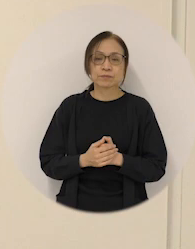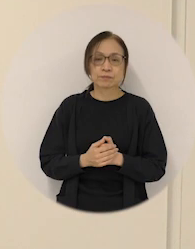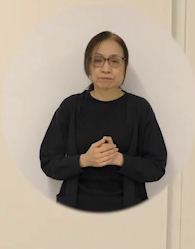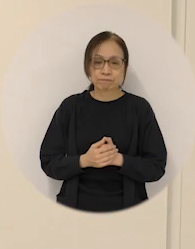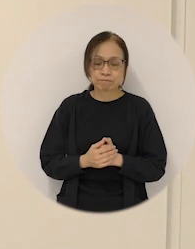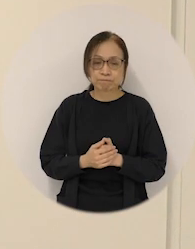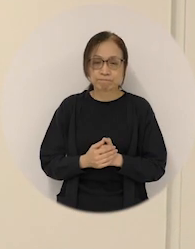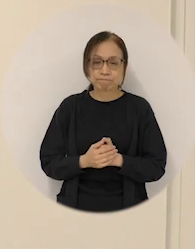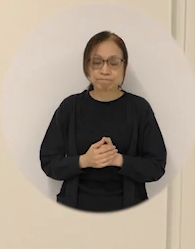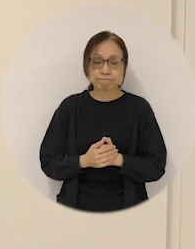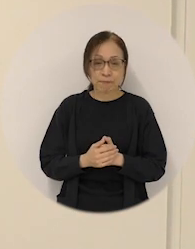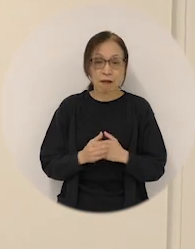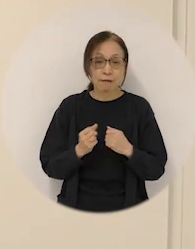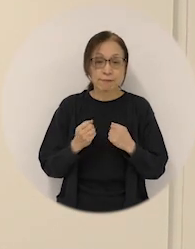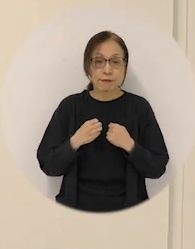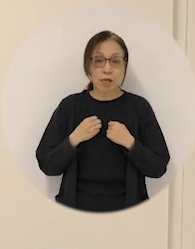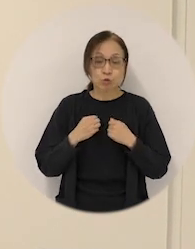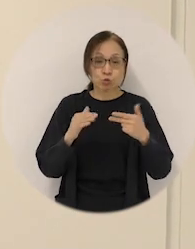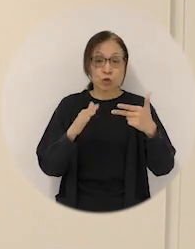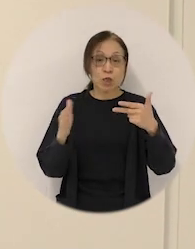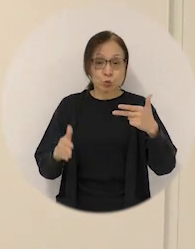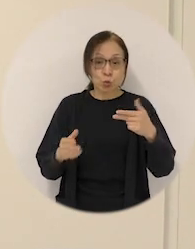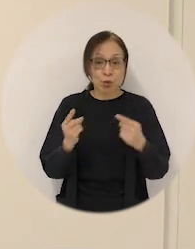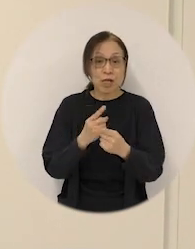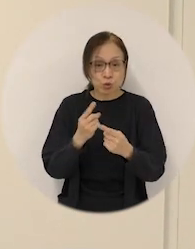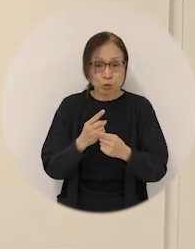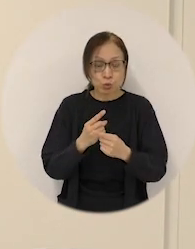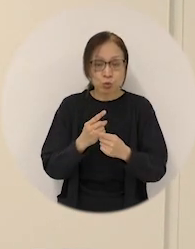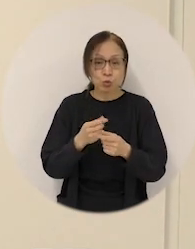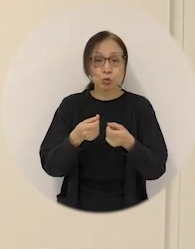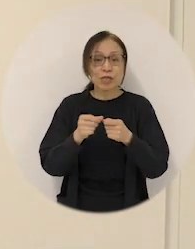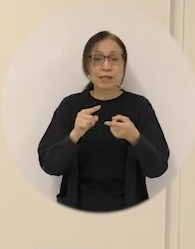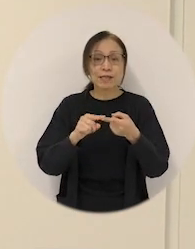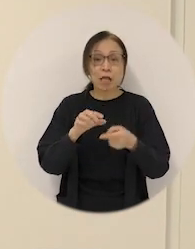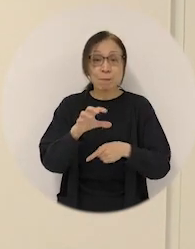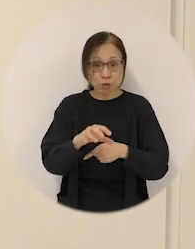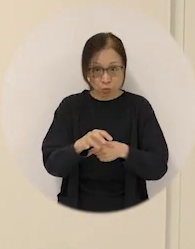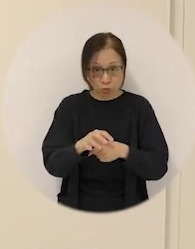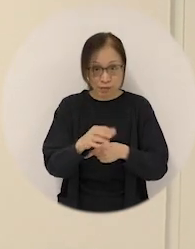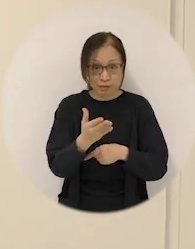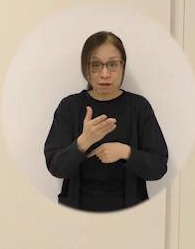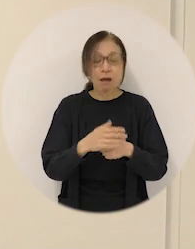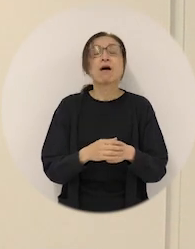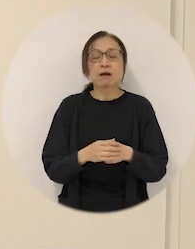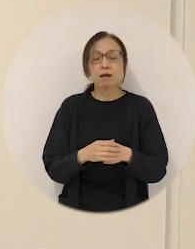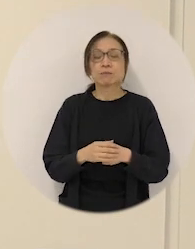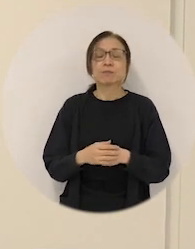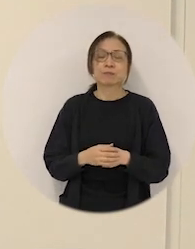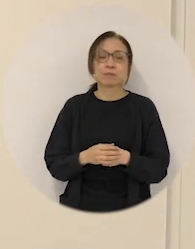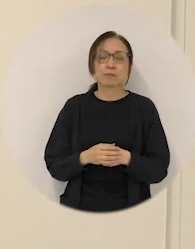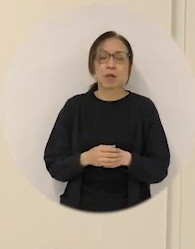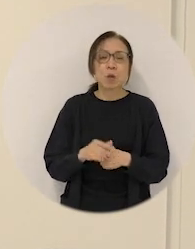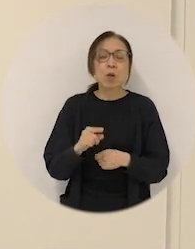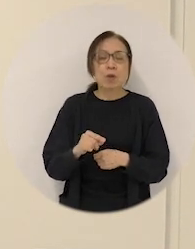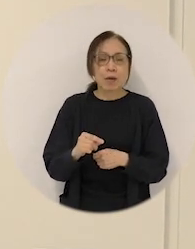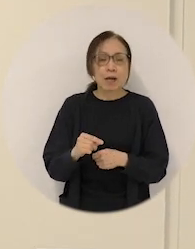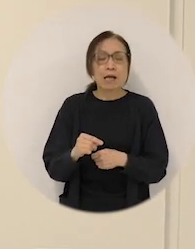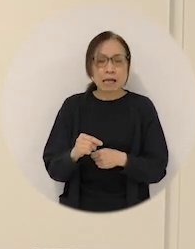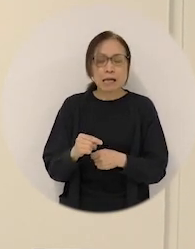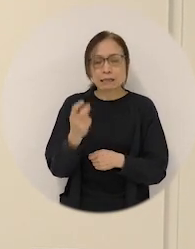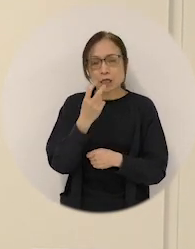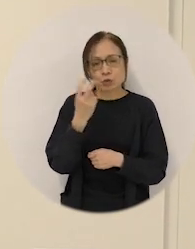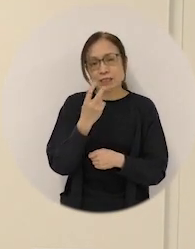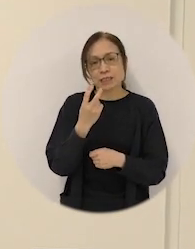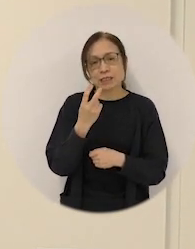体育施設の改修、具体的な場所、 はい、場所を教えていただける ということですか。はい、すいません、こちらについてちょっと確認した上で、